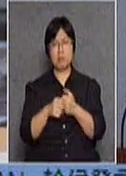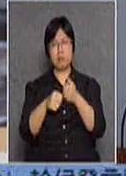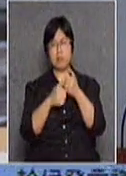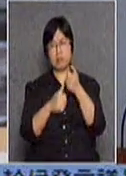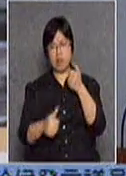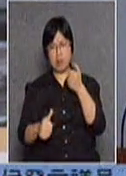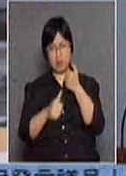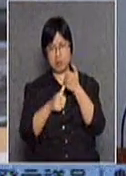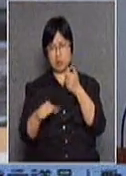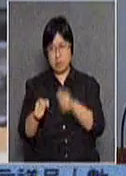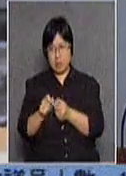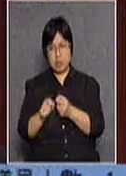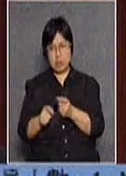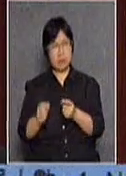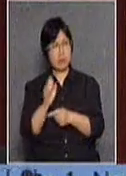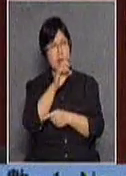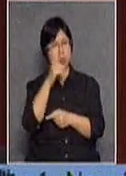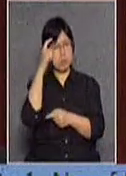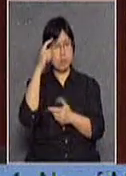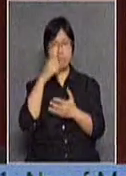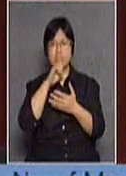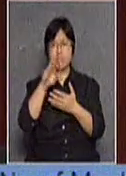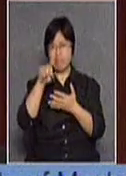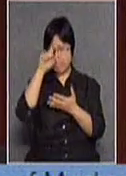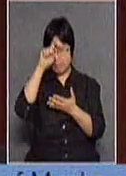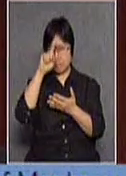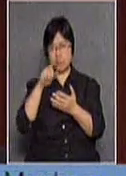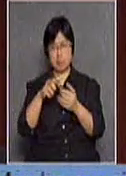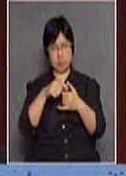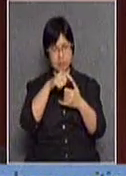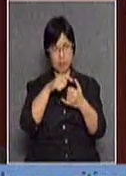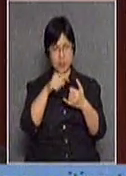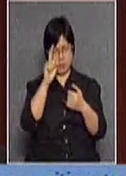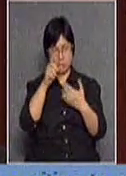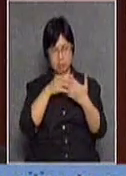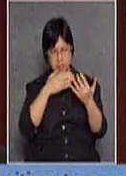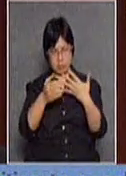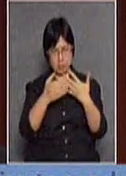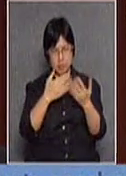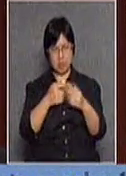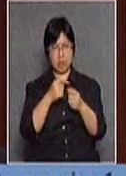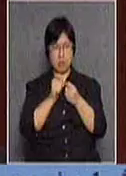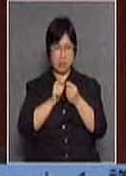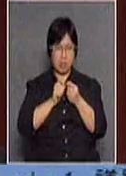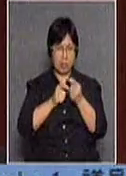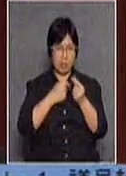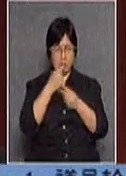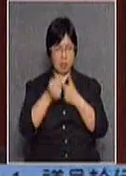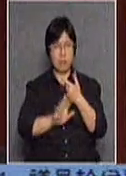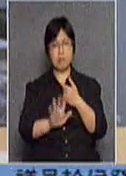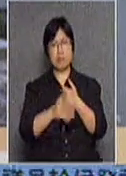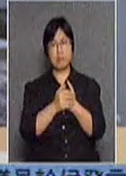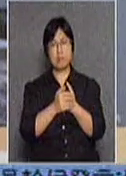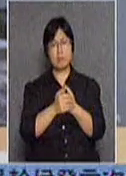聽咯。 梁國雄議員，我再提醒，唔好就個別嘅事件作太詳細嘅論述。